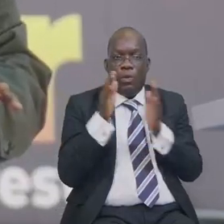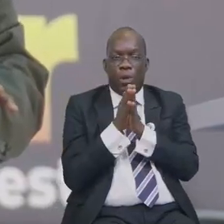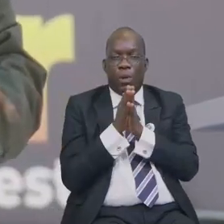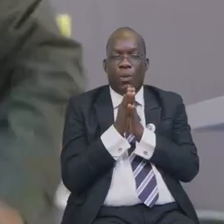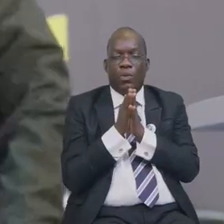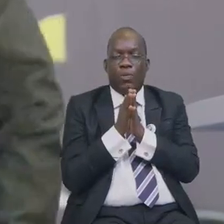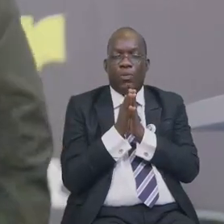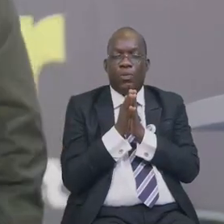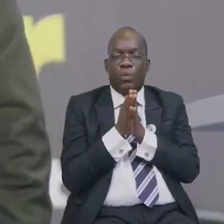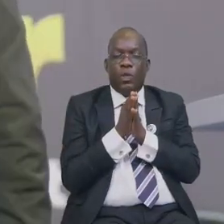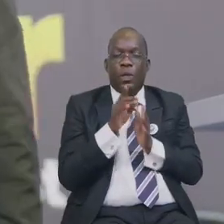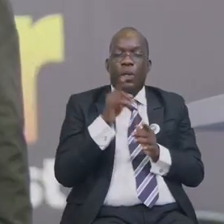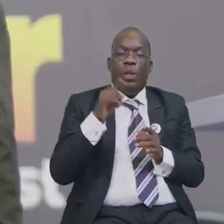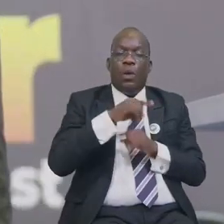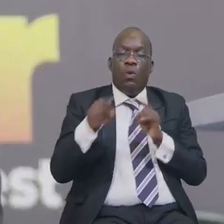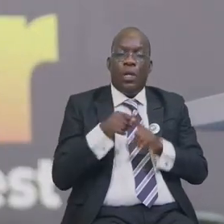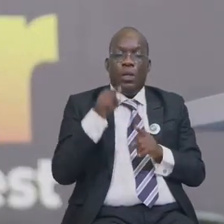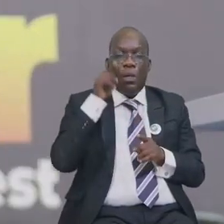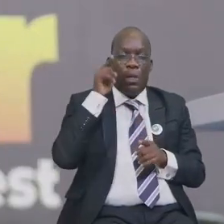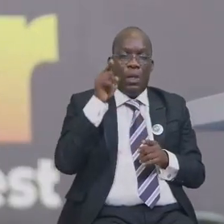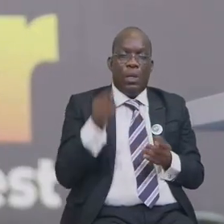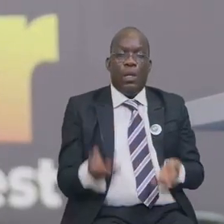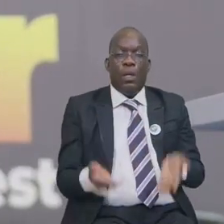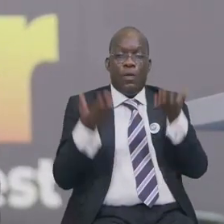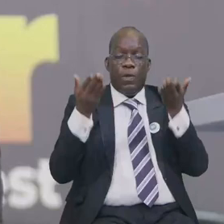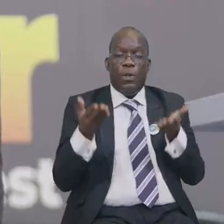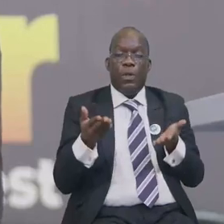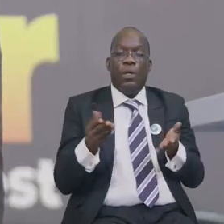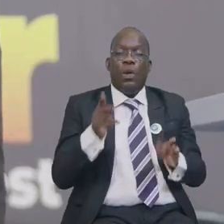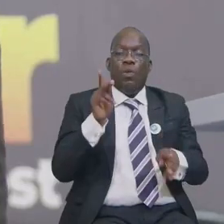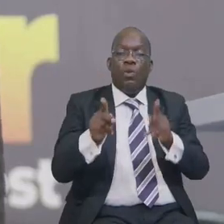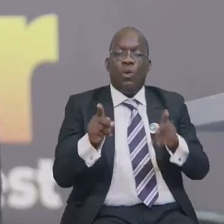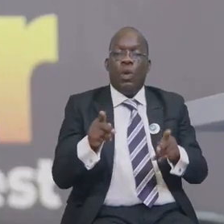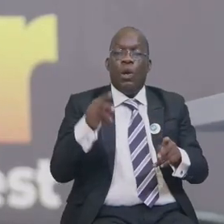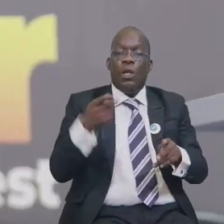a exaucé. Quand il a élevé l'homme en acte 3,